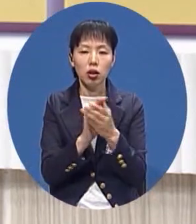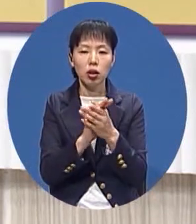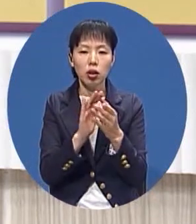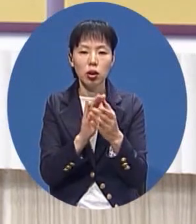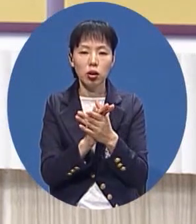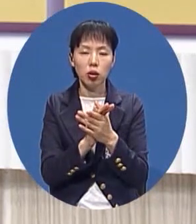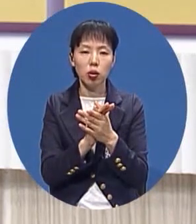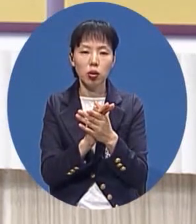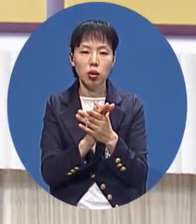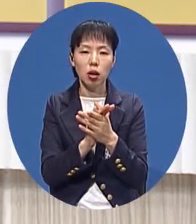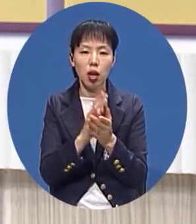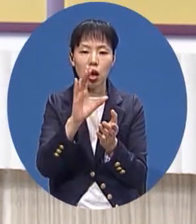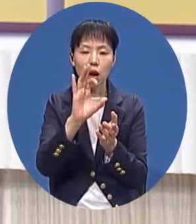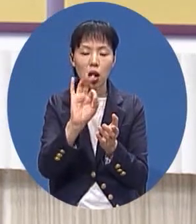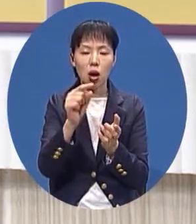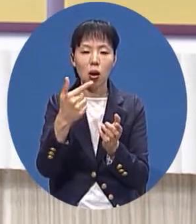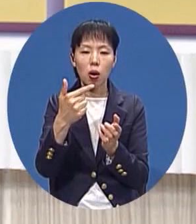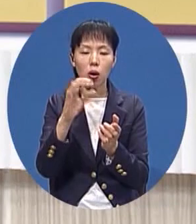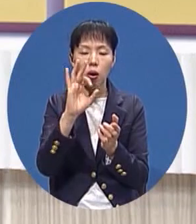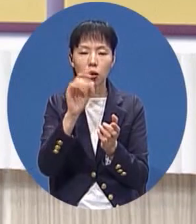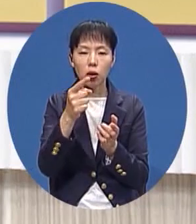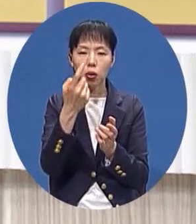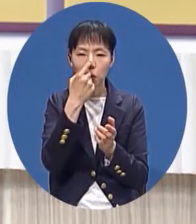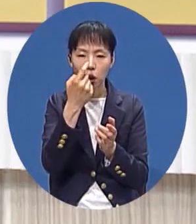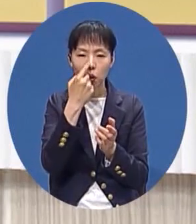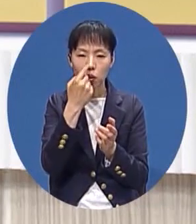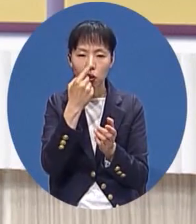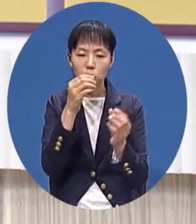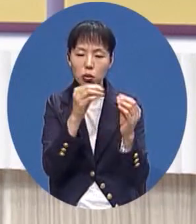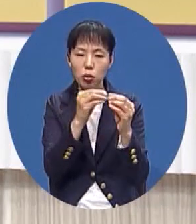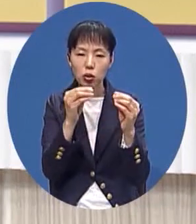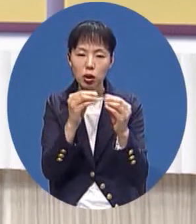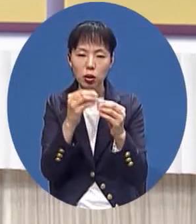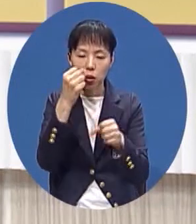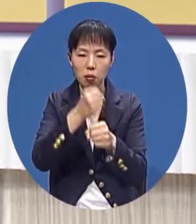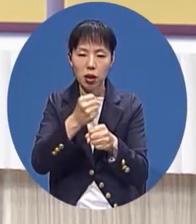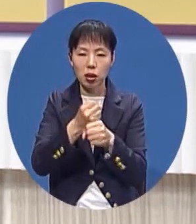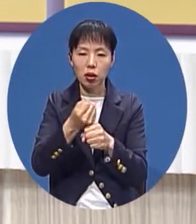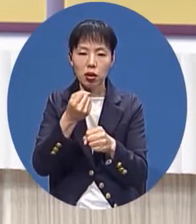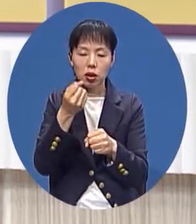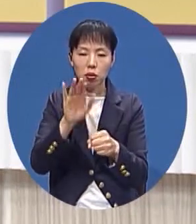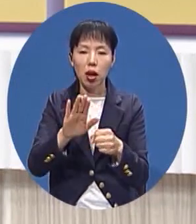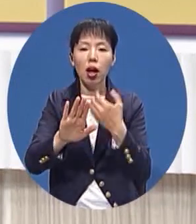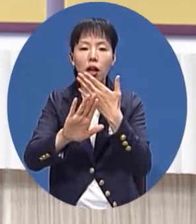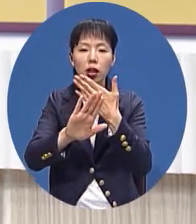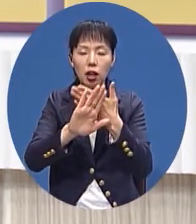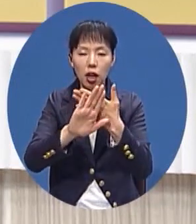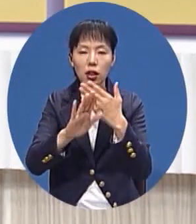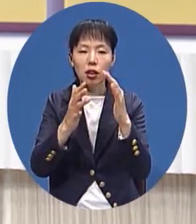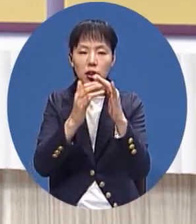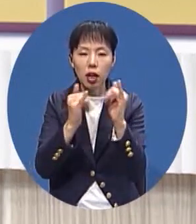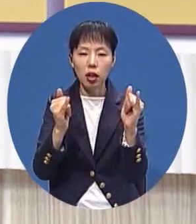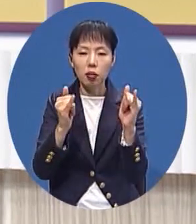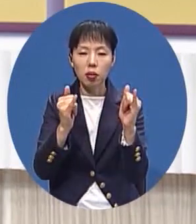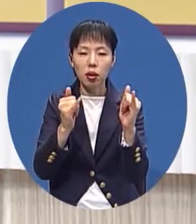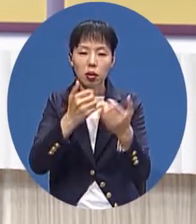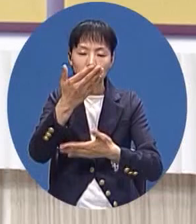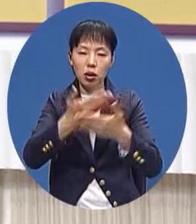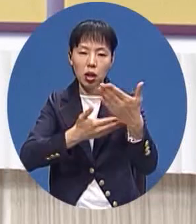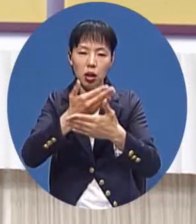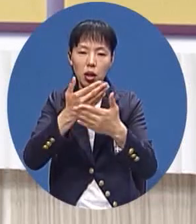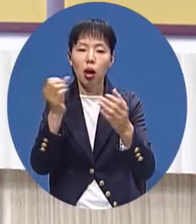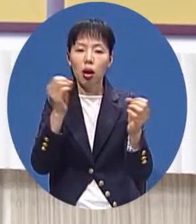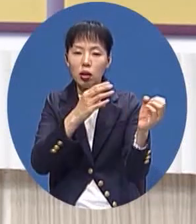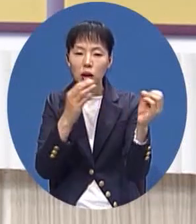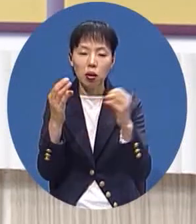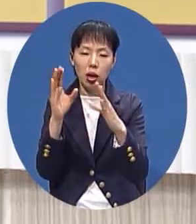뒤지지 않게 어휘도 습득하고 문장도 구사하는데 이거를 이제 다른 사람하고 소통할 때 활용하는 면에서는 지금 다른 아이들하고 좀